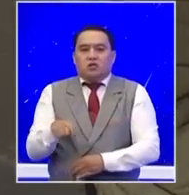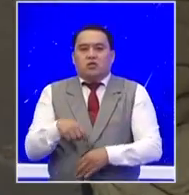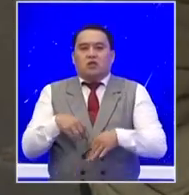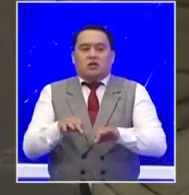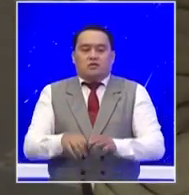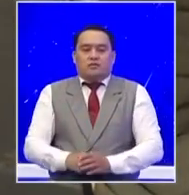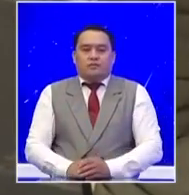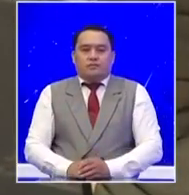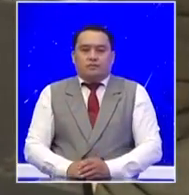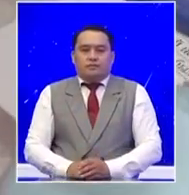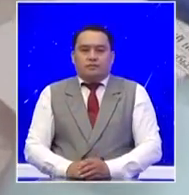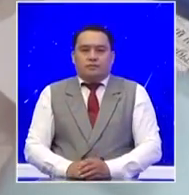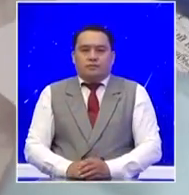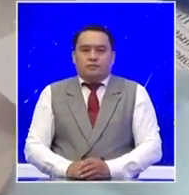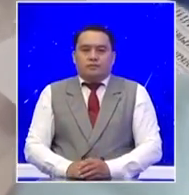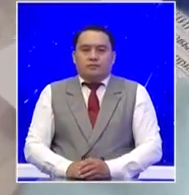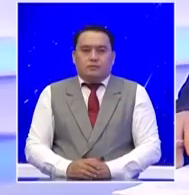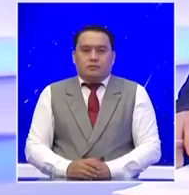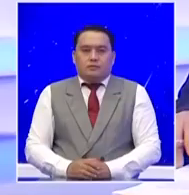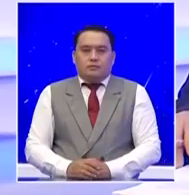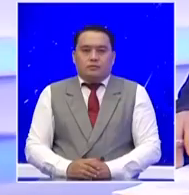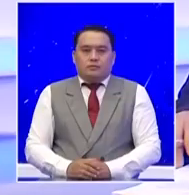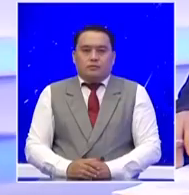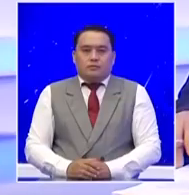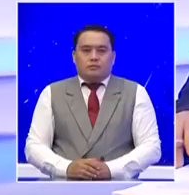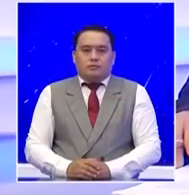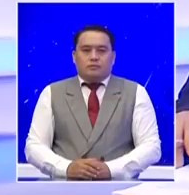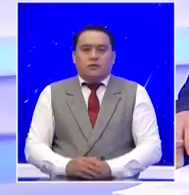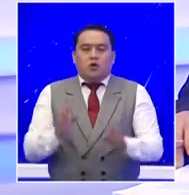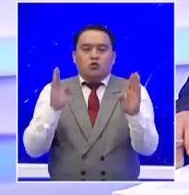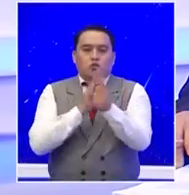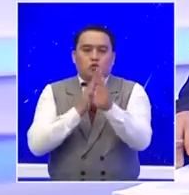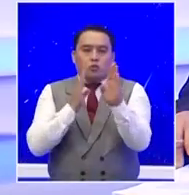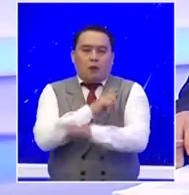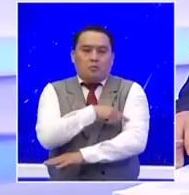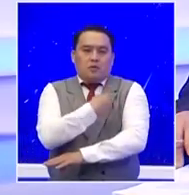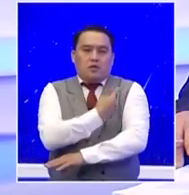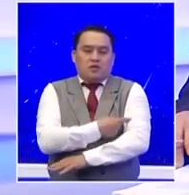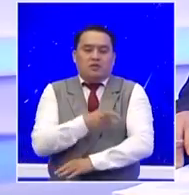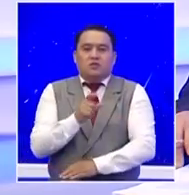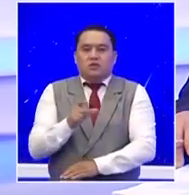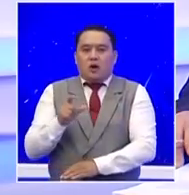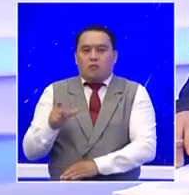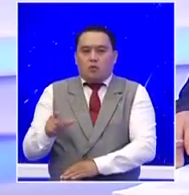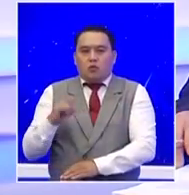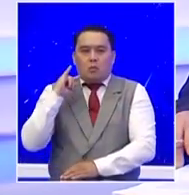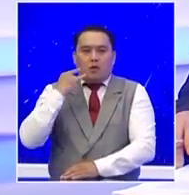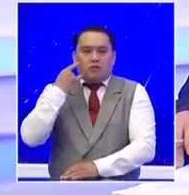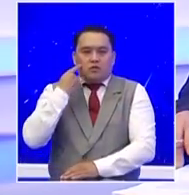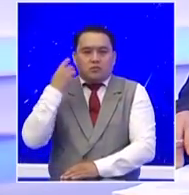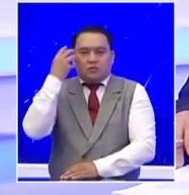транспорте Садвакас Байгабулов. Стала известна судьба медицинских работников Павлодарского психоневрологического